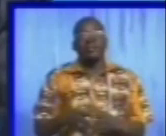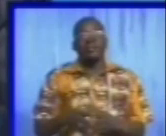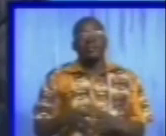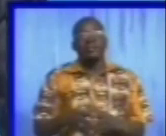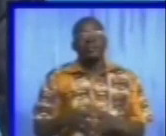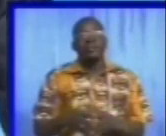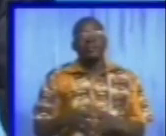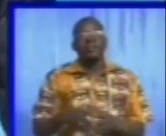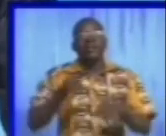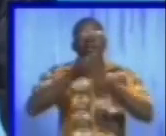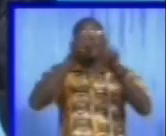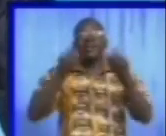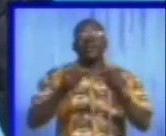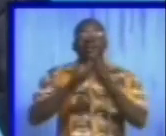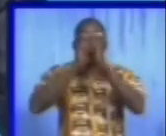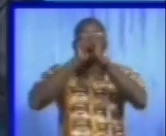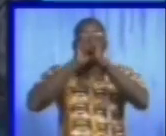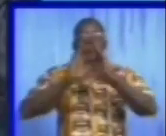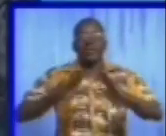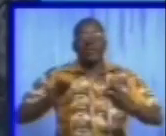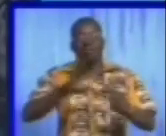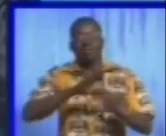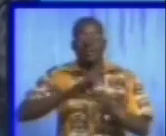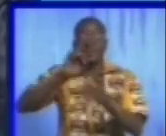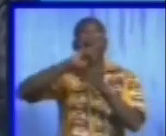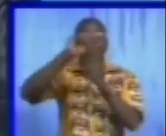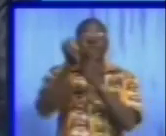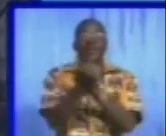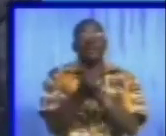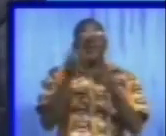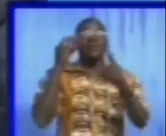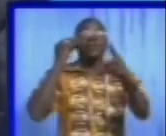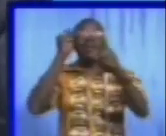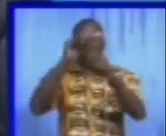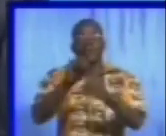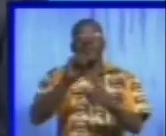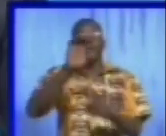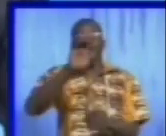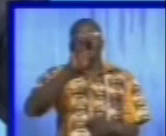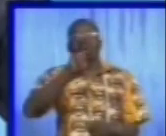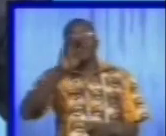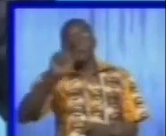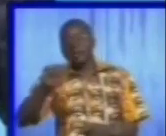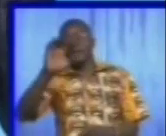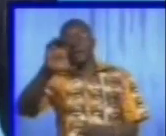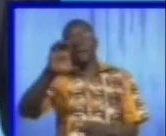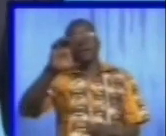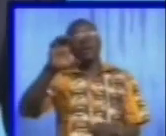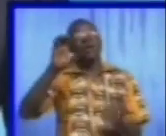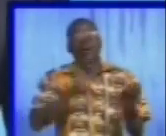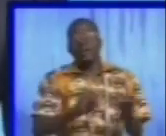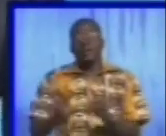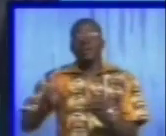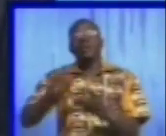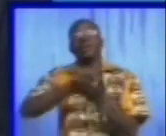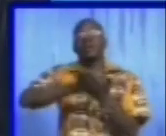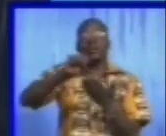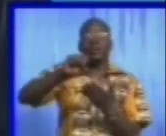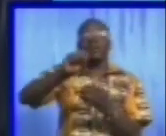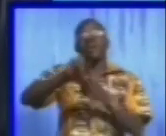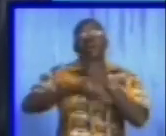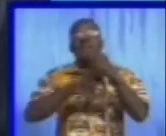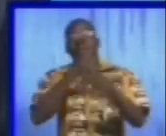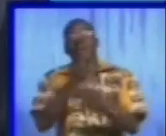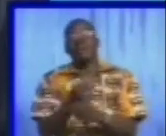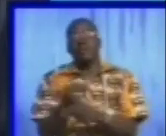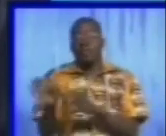Et puisqu'il est question de paix et de cohésion sociale, c'est l'objectif de la CENAC. Les organisateurs de la Semaine nationale de la citoyenneté font le